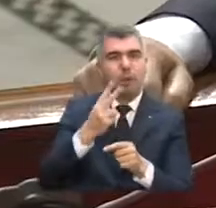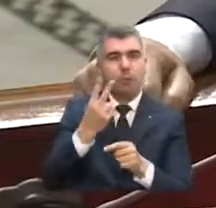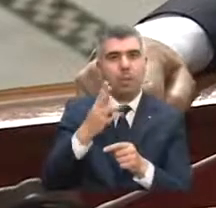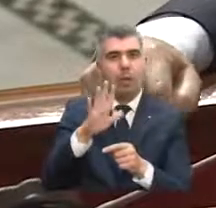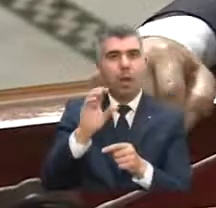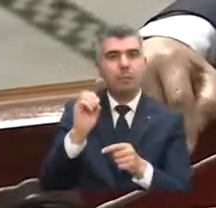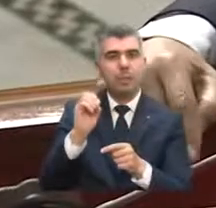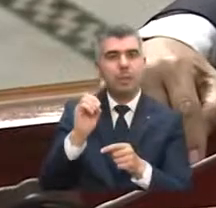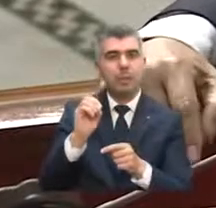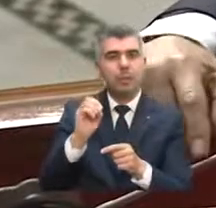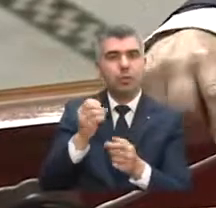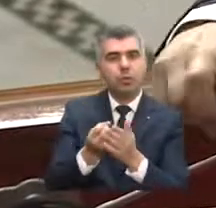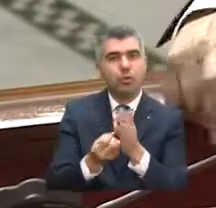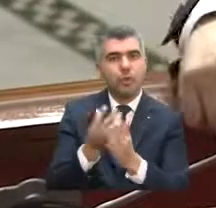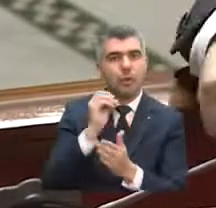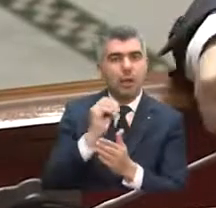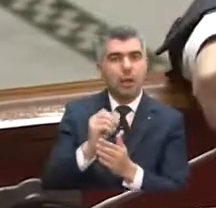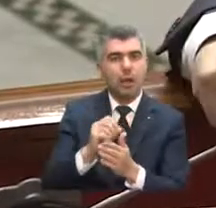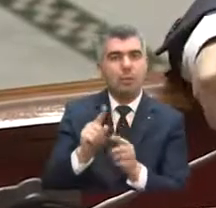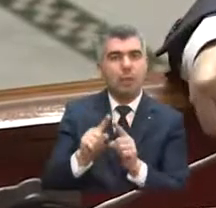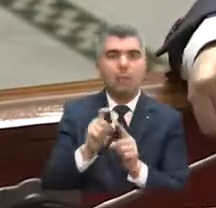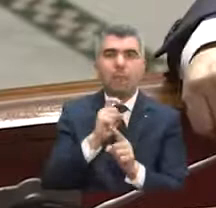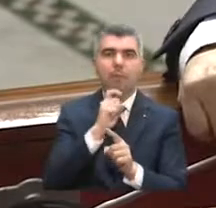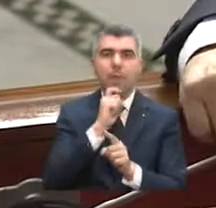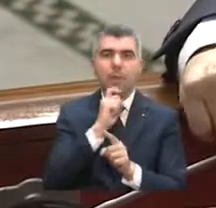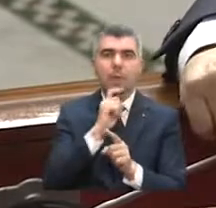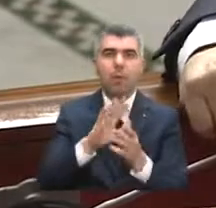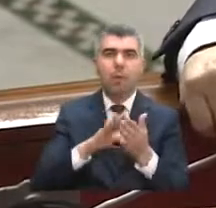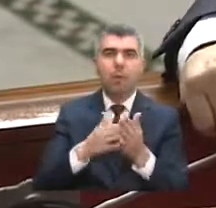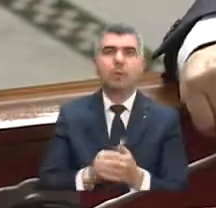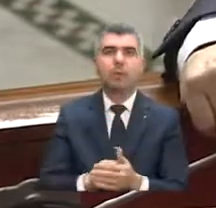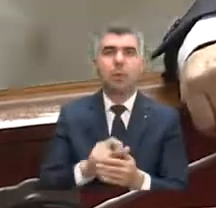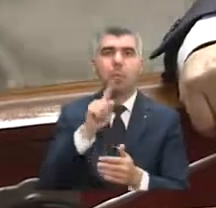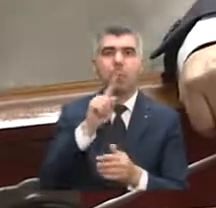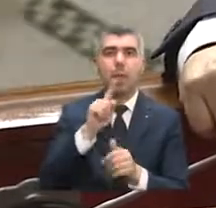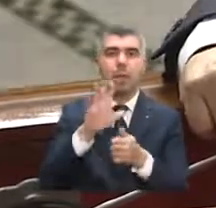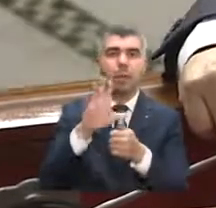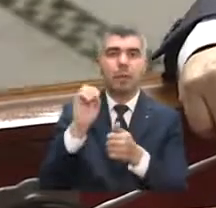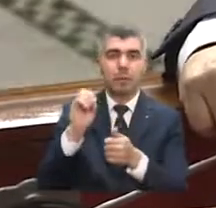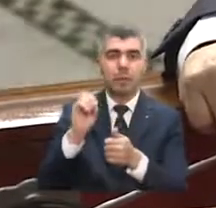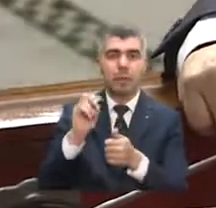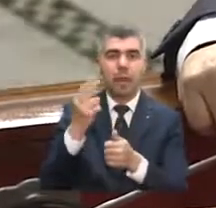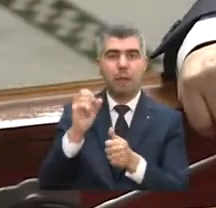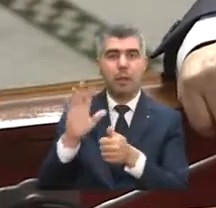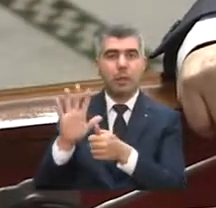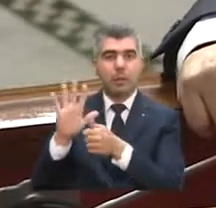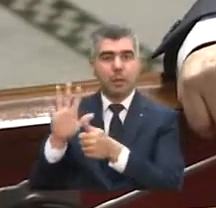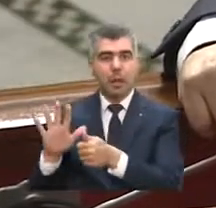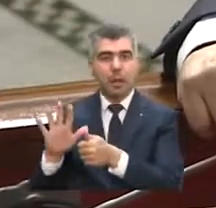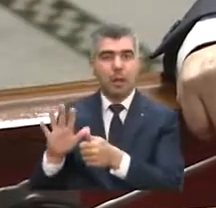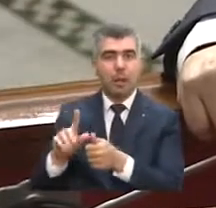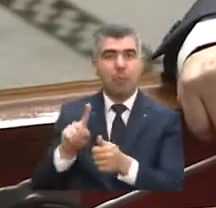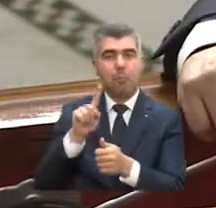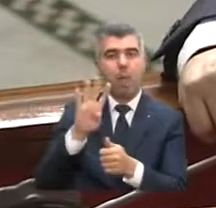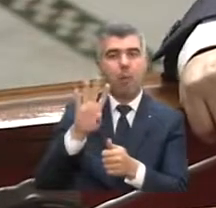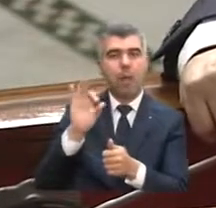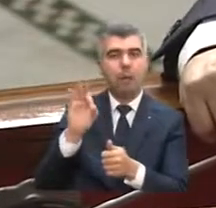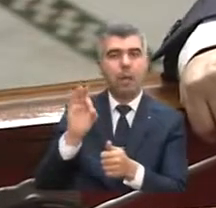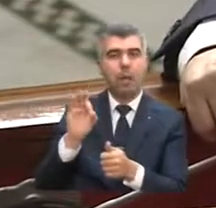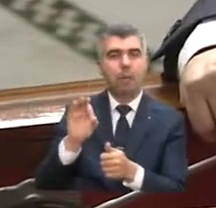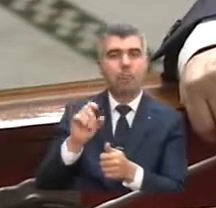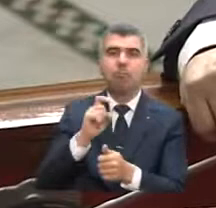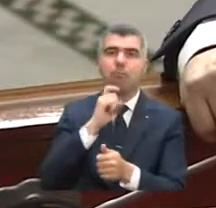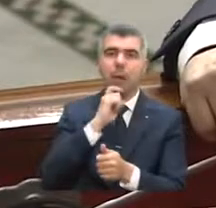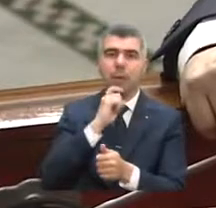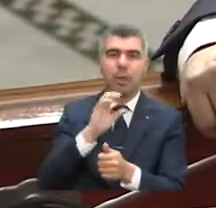الجديد، اضافه الى الحاضره المتوفره اللي كانت تتبلغ 160 سنه 2006 وما زالت منها 140 مثبته،